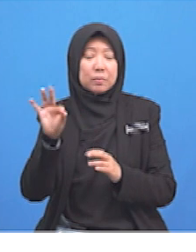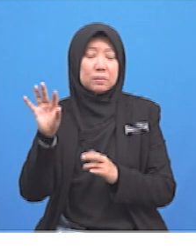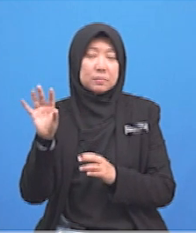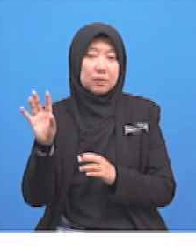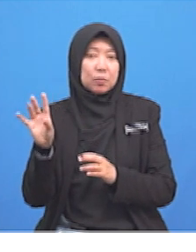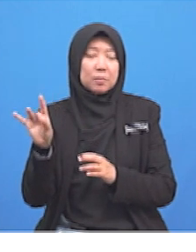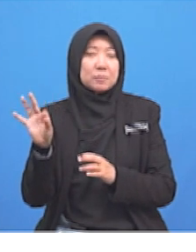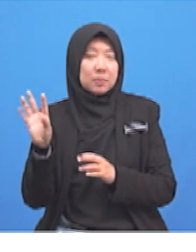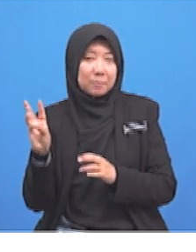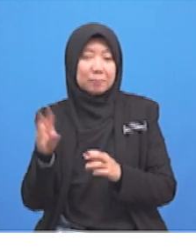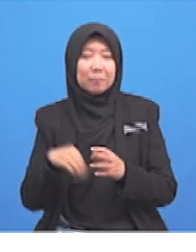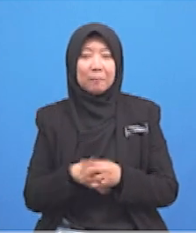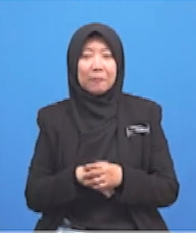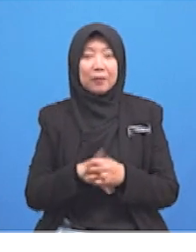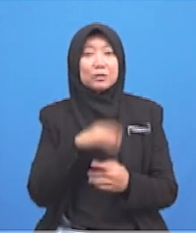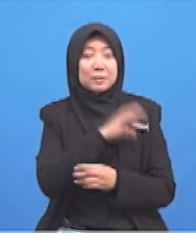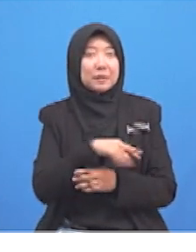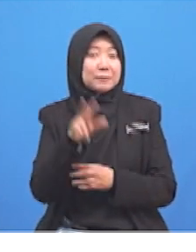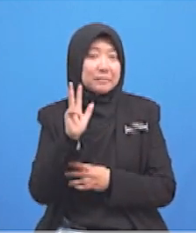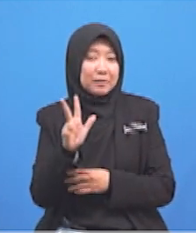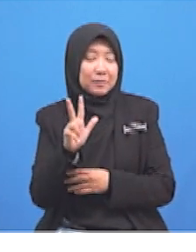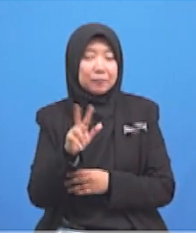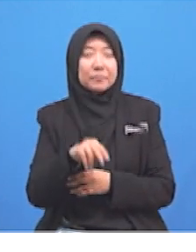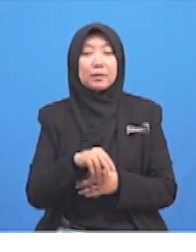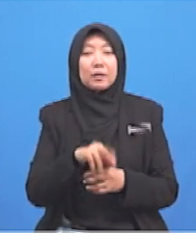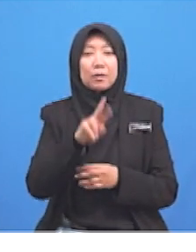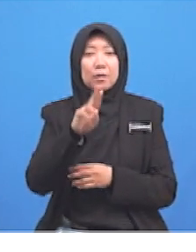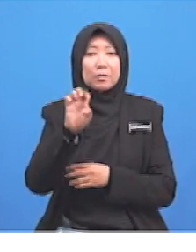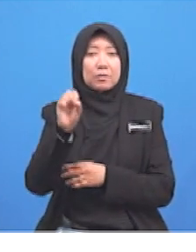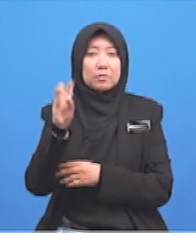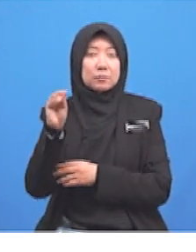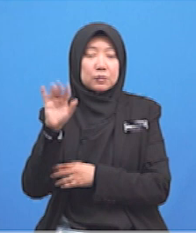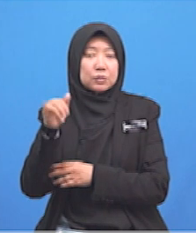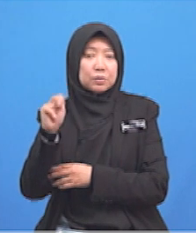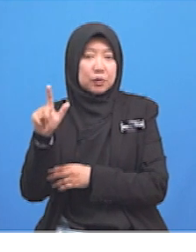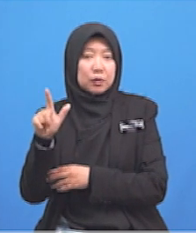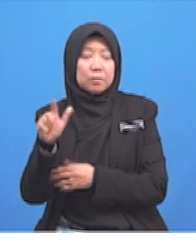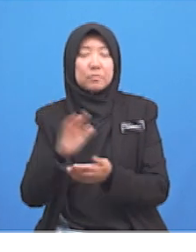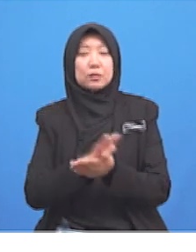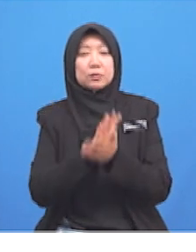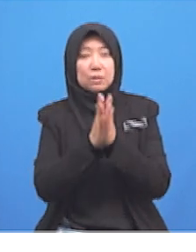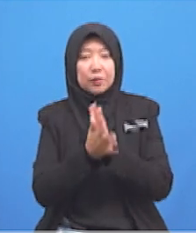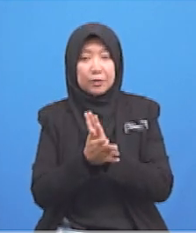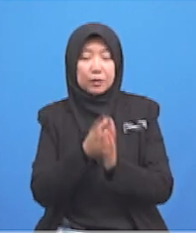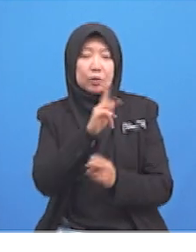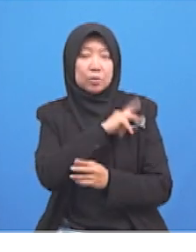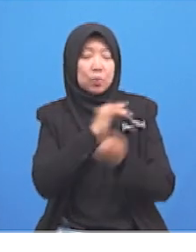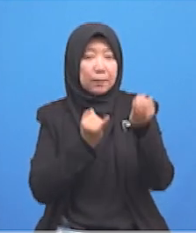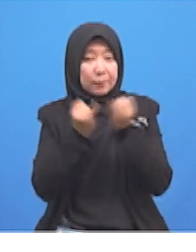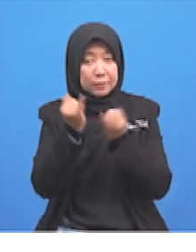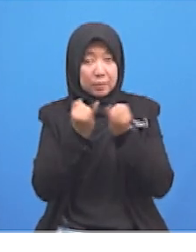1896. Ciri yang ketiga, Residen General menjadi ketua pentadbir negeri-negeri Melayu